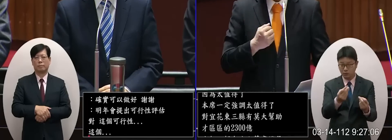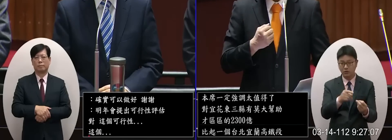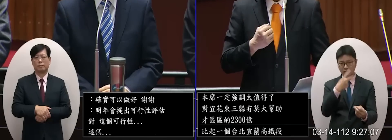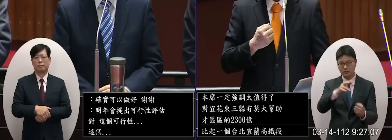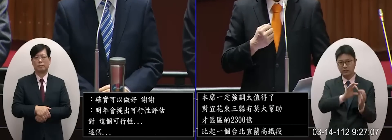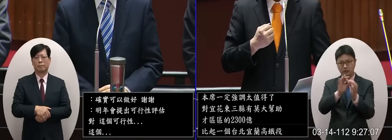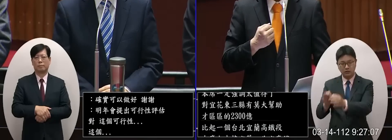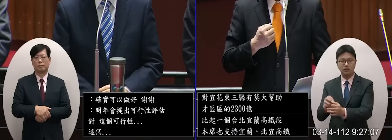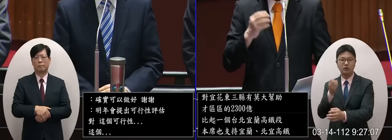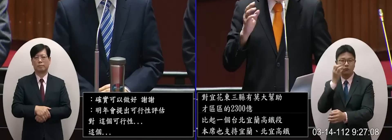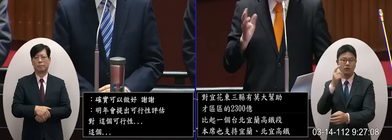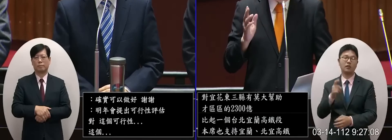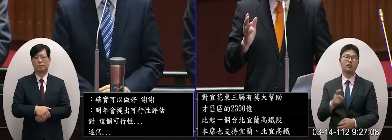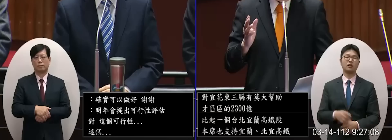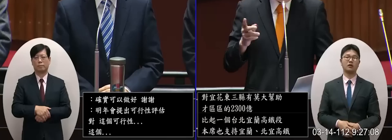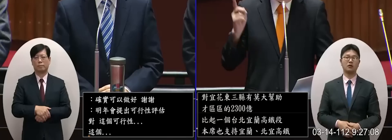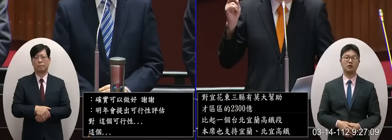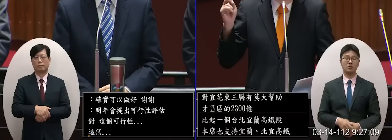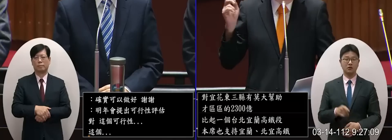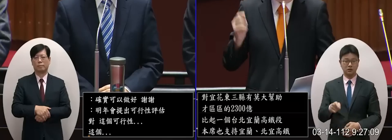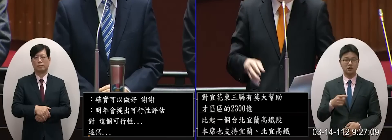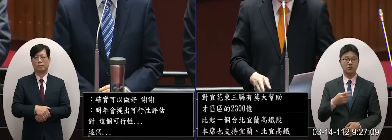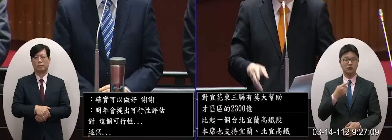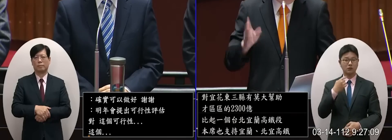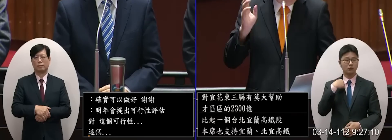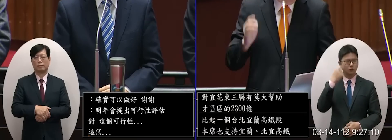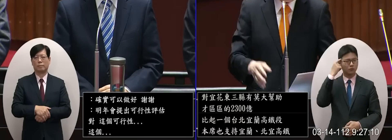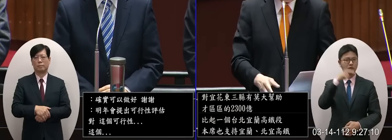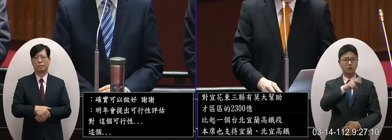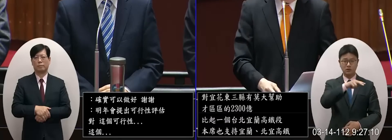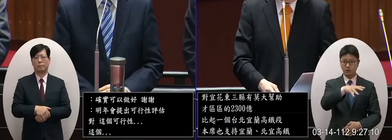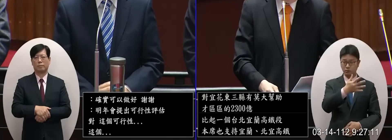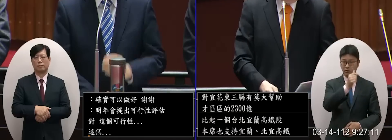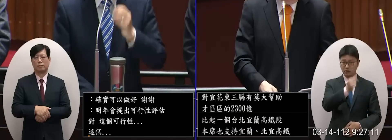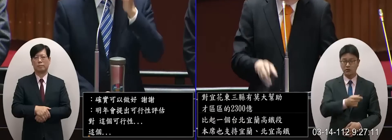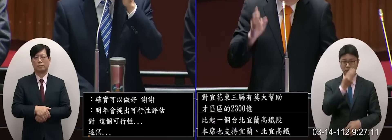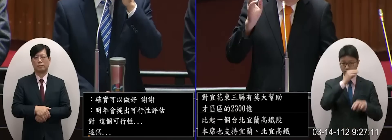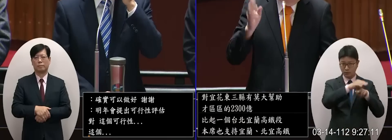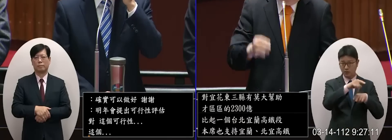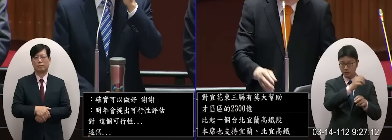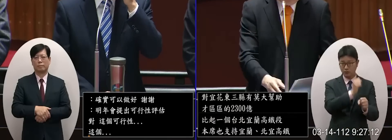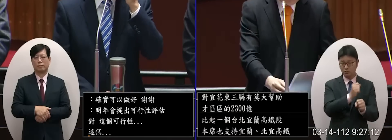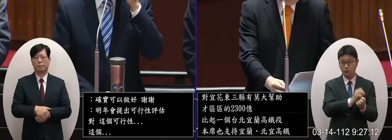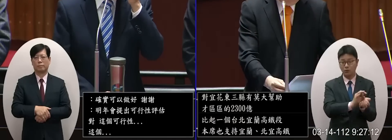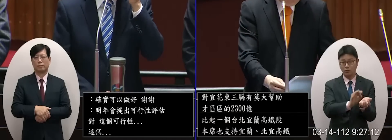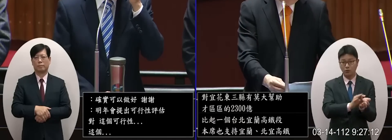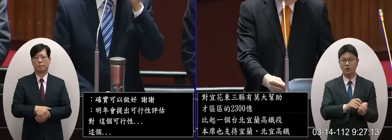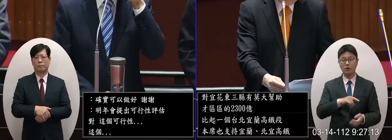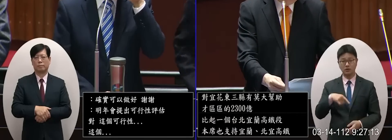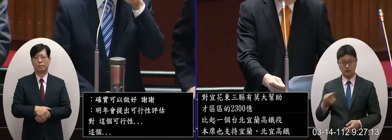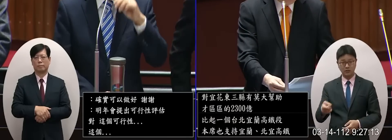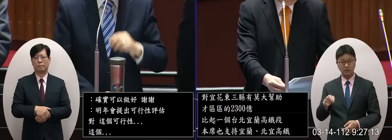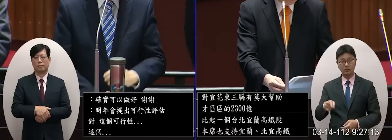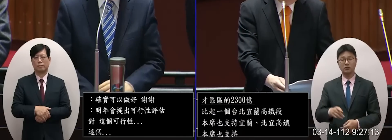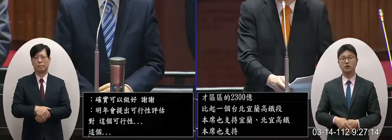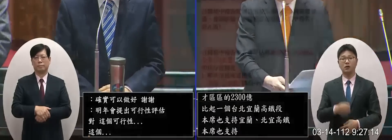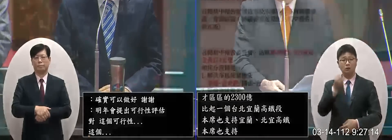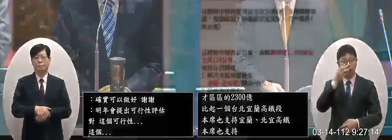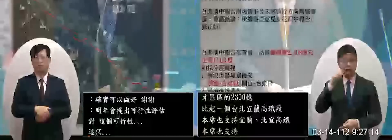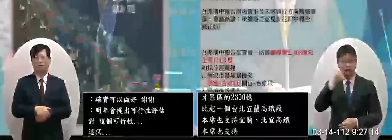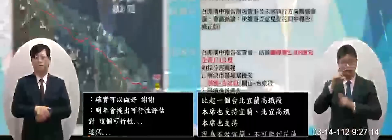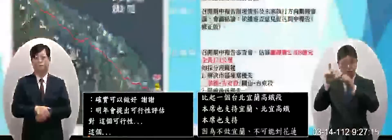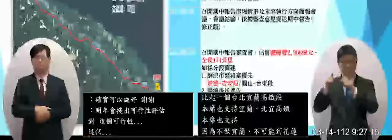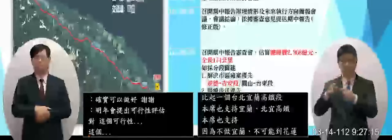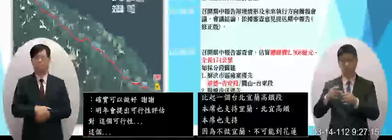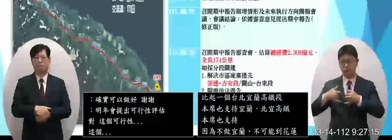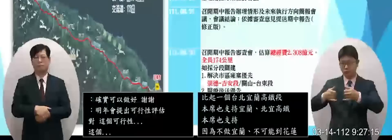宜高铁我们支持，但那个花2500亿，这个只要2300亿就可以到，所以啊，我想哈、哦，院长你政策明确的话就